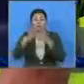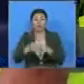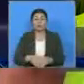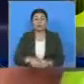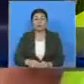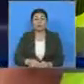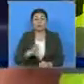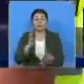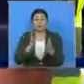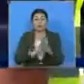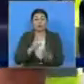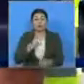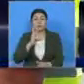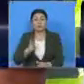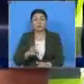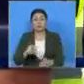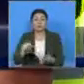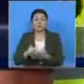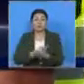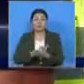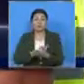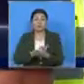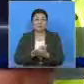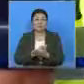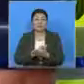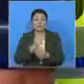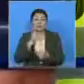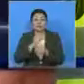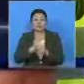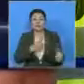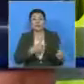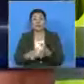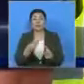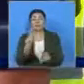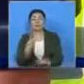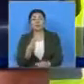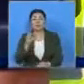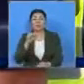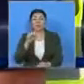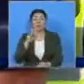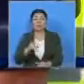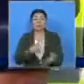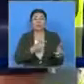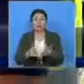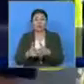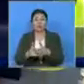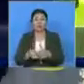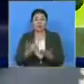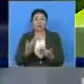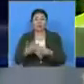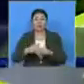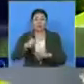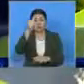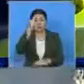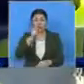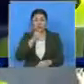9-5 километр основаниесі дайындап тұр біздер. Основаниесі дайындап тұр, шебі дайындалып жатыр. Енді қазір осы айға 400 тонна